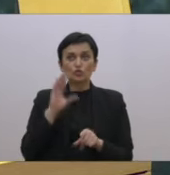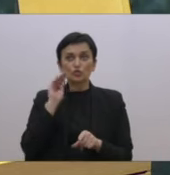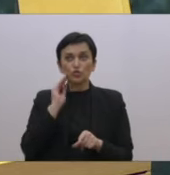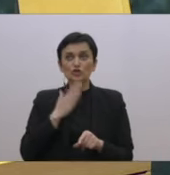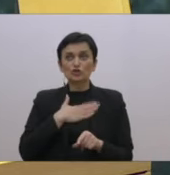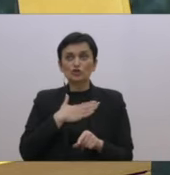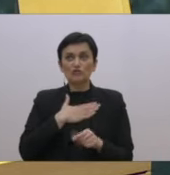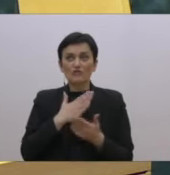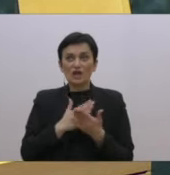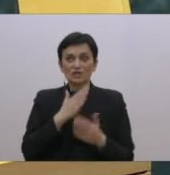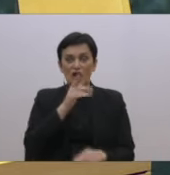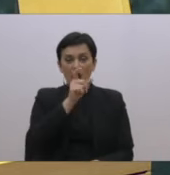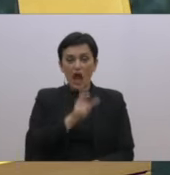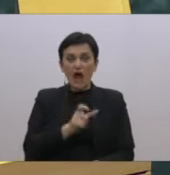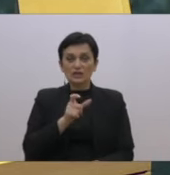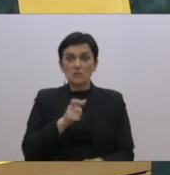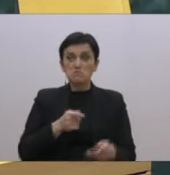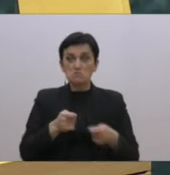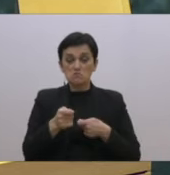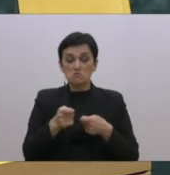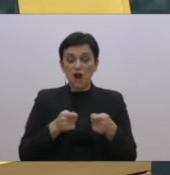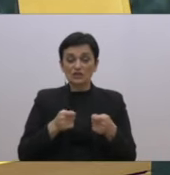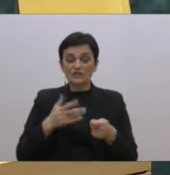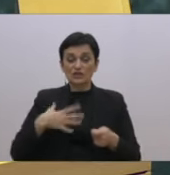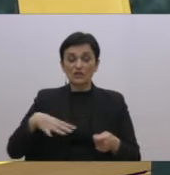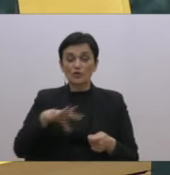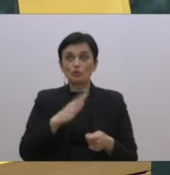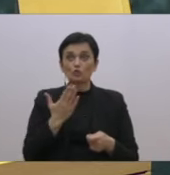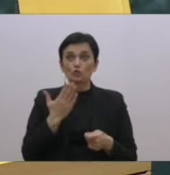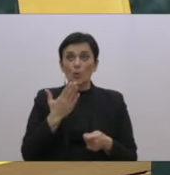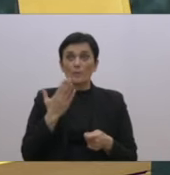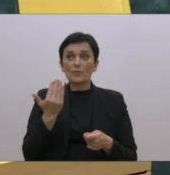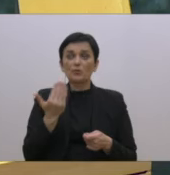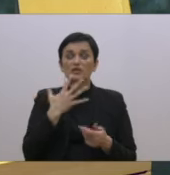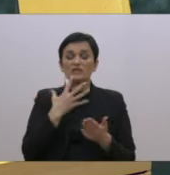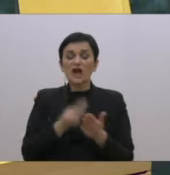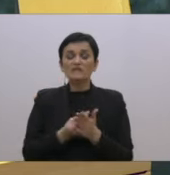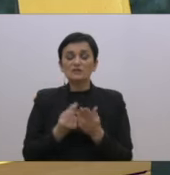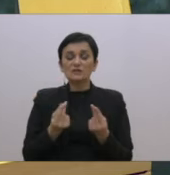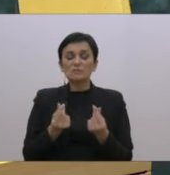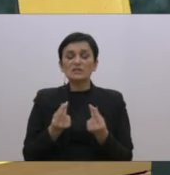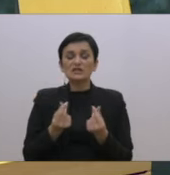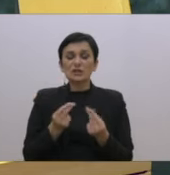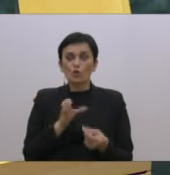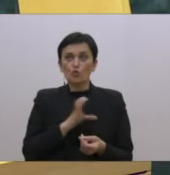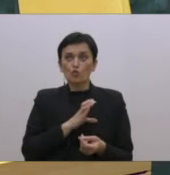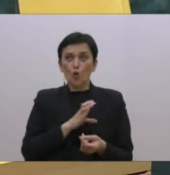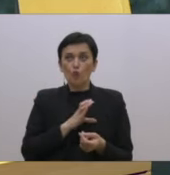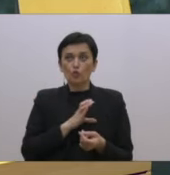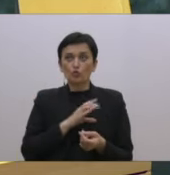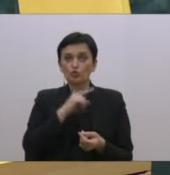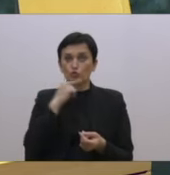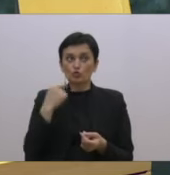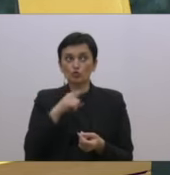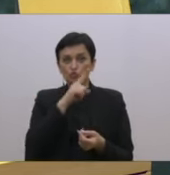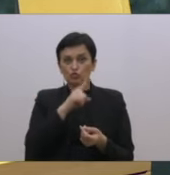ჩვენ ყავს ადამიანი მართველად ამ ქვეყნის, რომელმაც მთელი თავისი ფინანსური ქონება დააგროვა